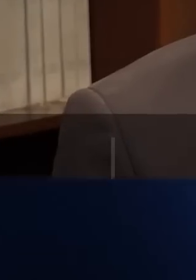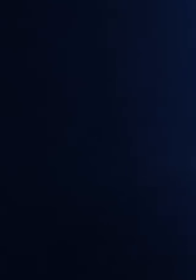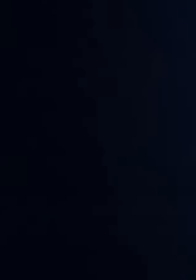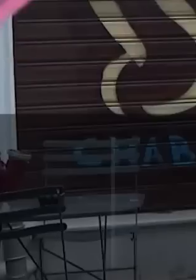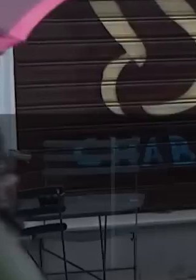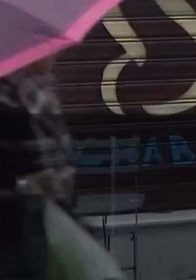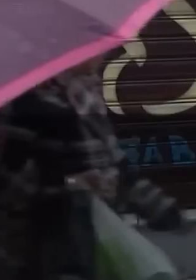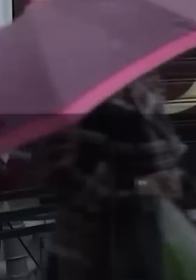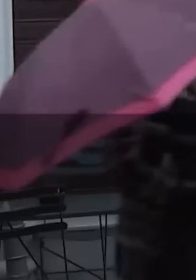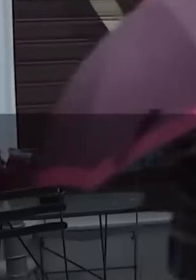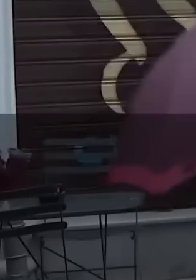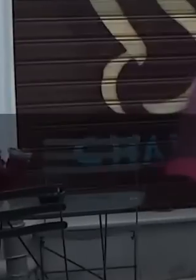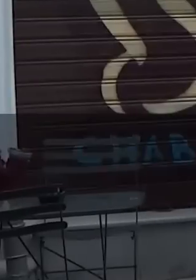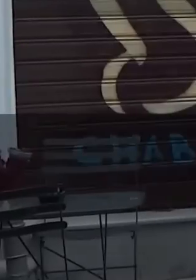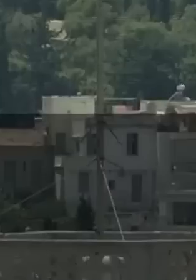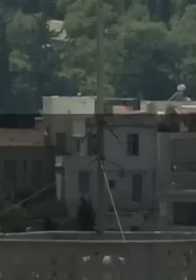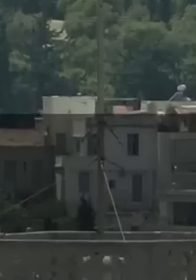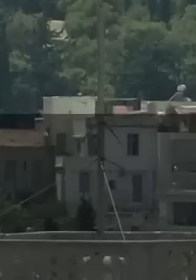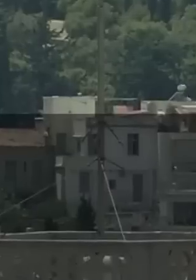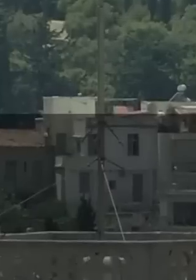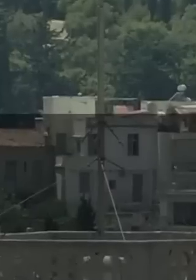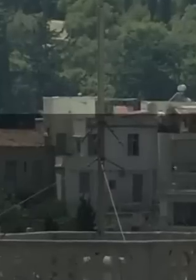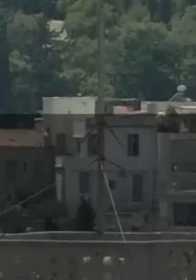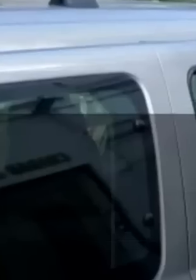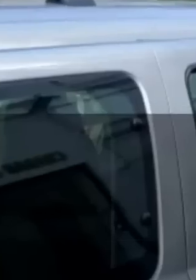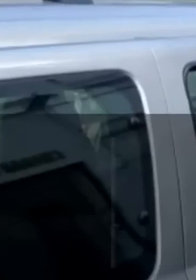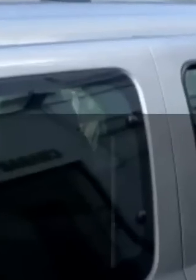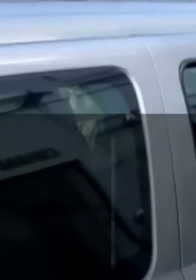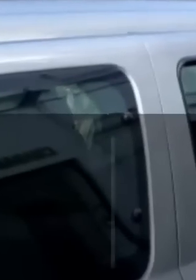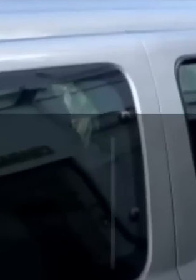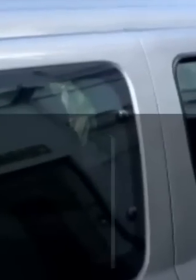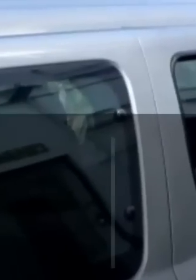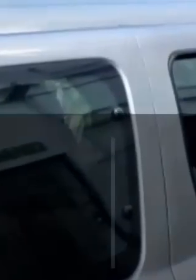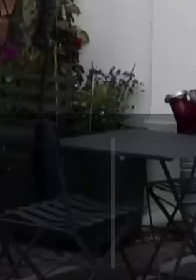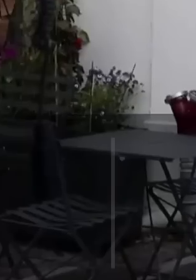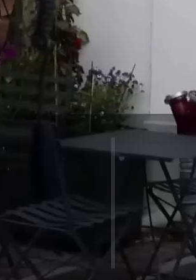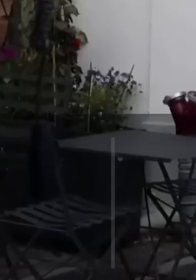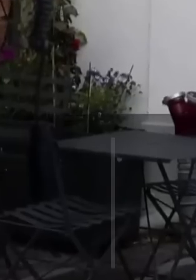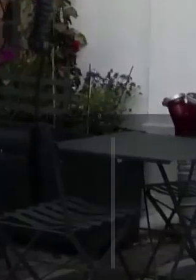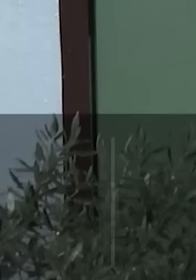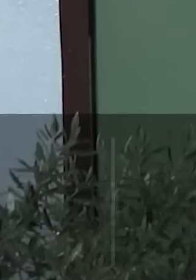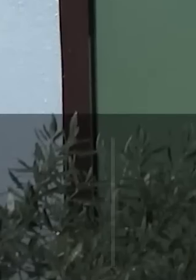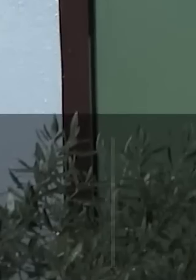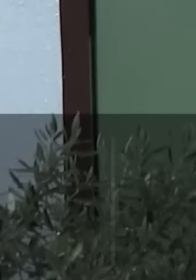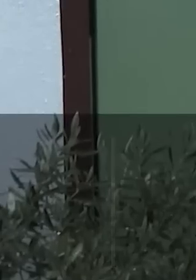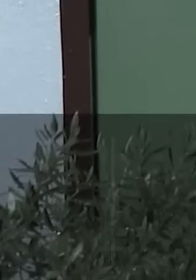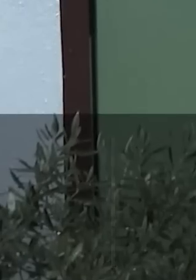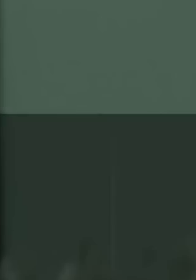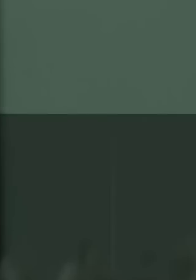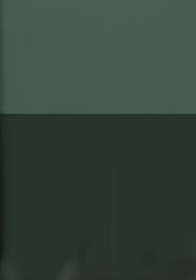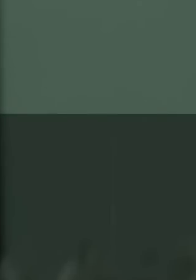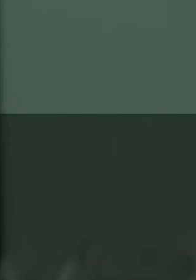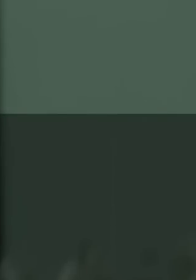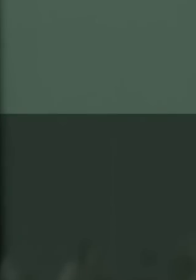ישראלית. סיכול הפיגוע האיראני ביוון, שליחנו באתונה במסעדה הישראלית שהייתה על פי